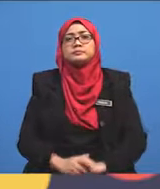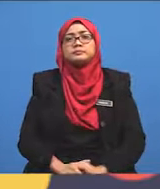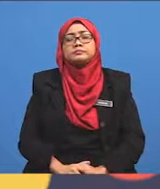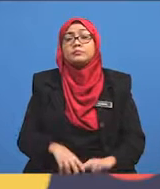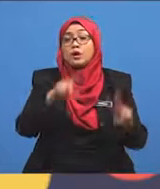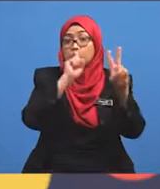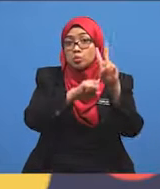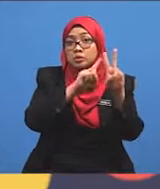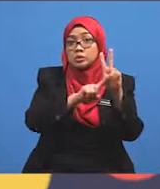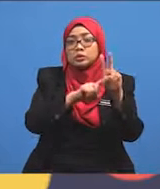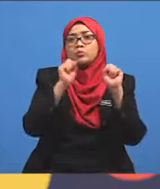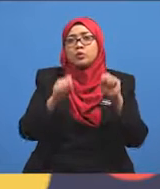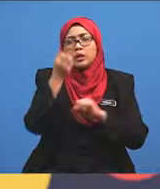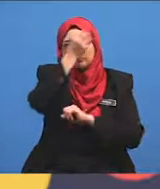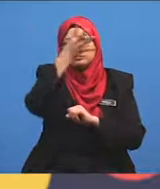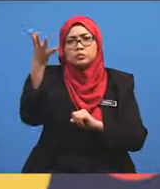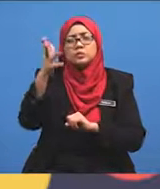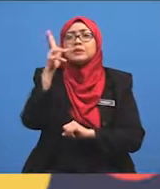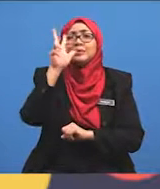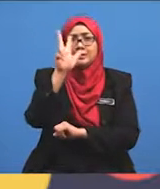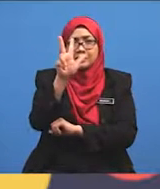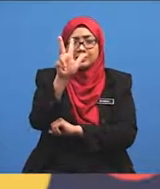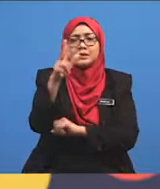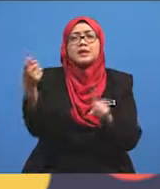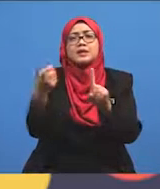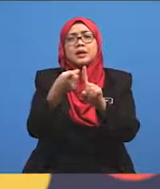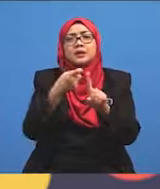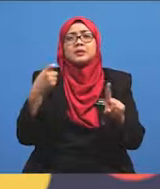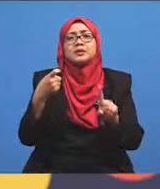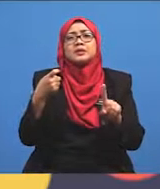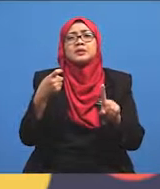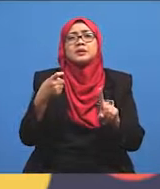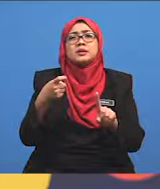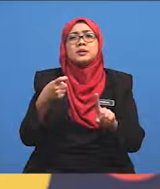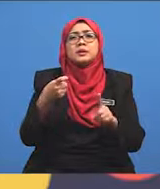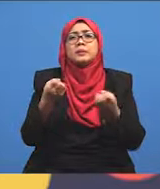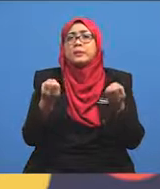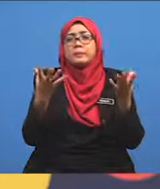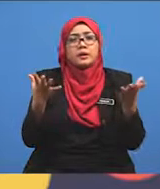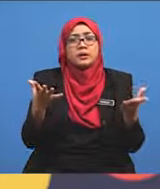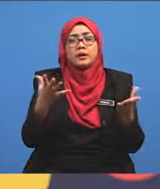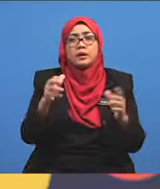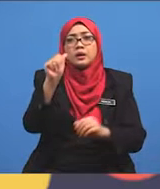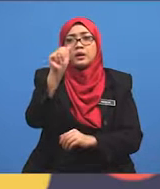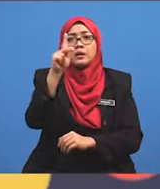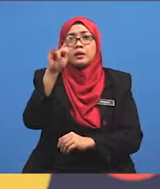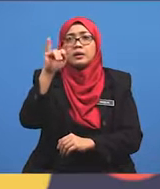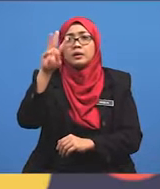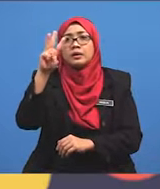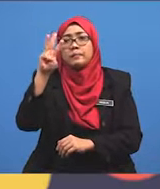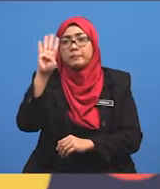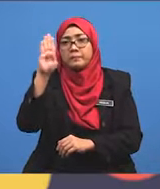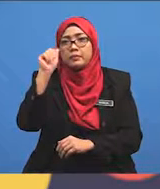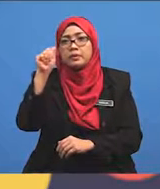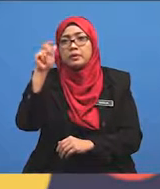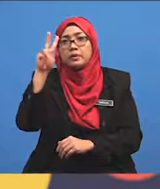dapat menjelaskan tiga daripada akibat mendedahkan aurat. Dan objektif